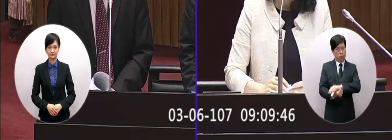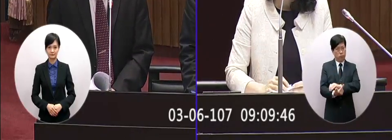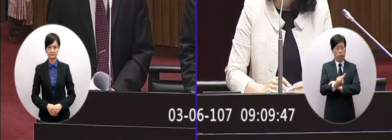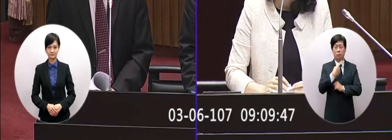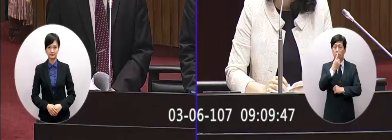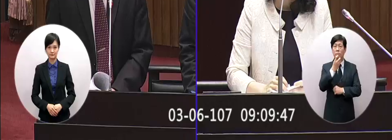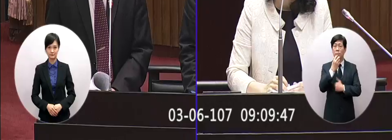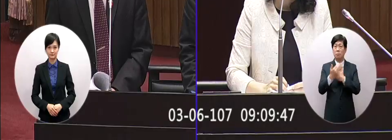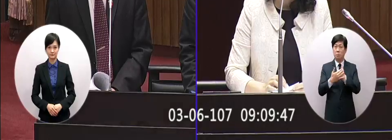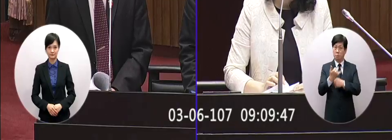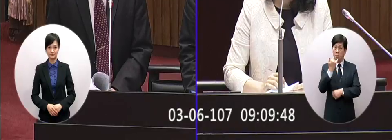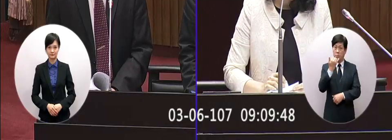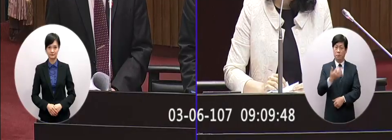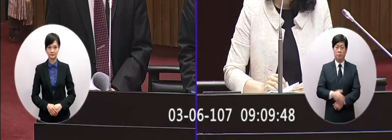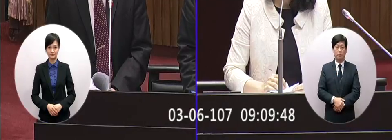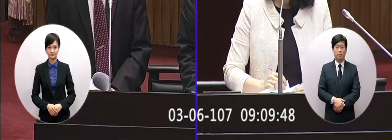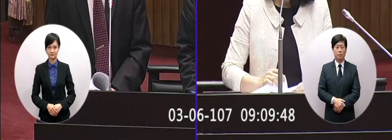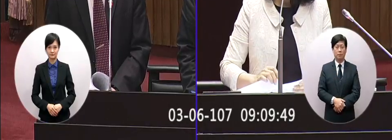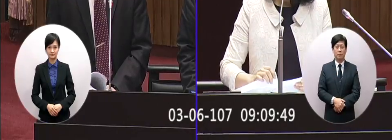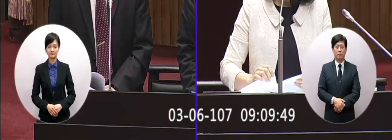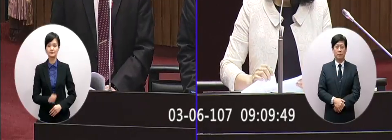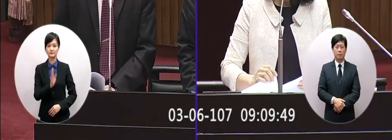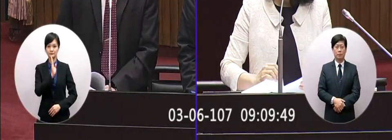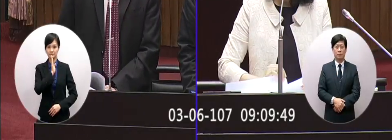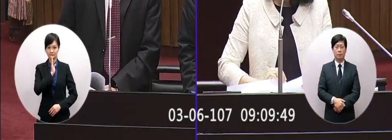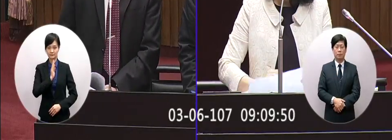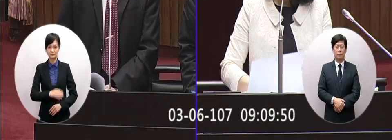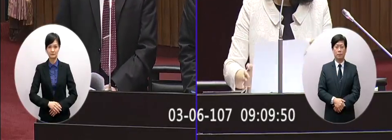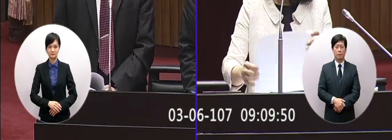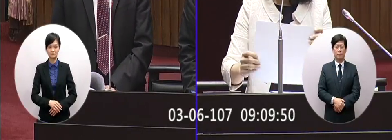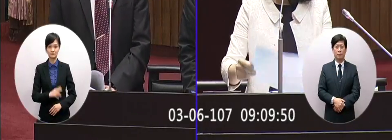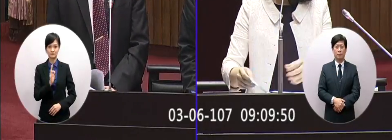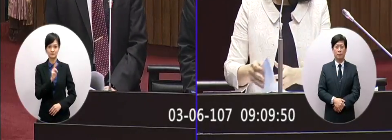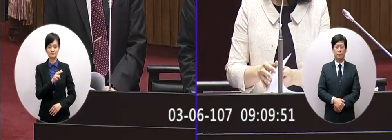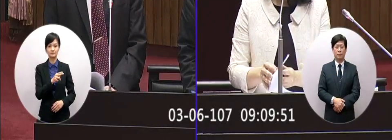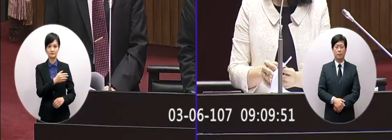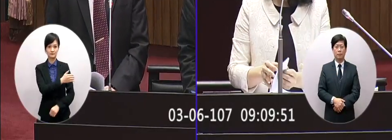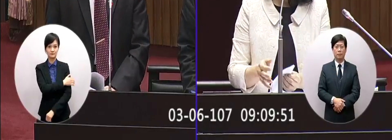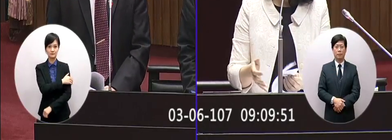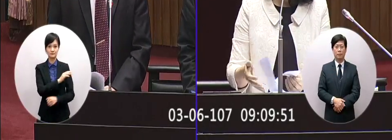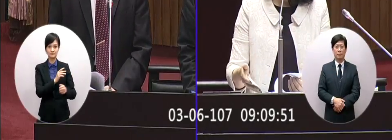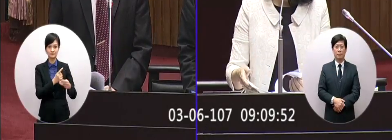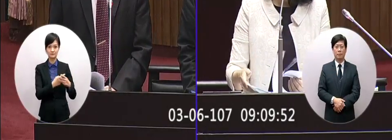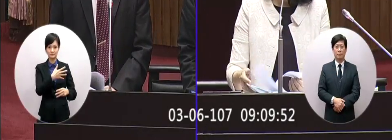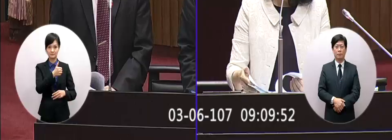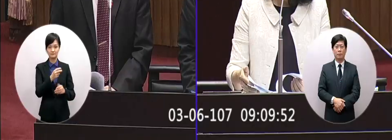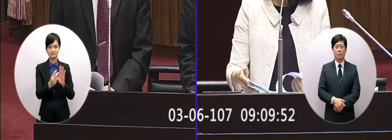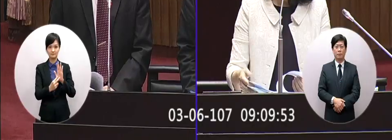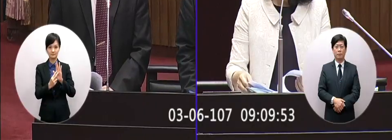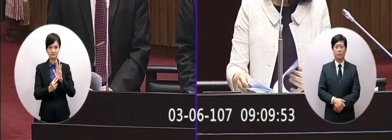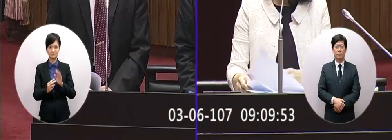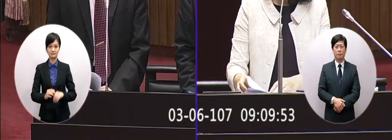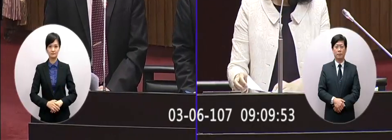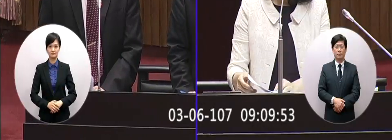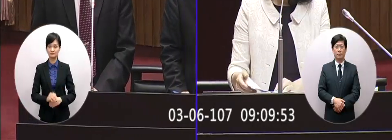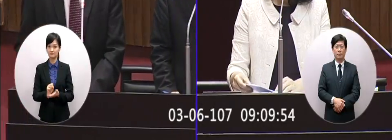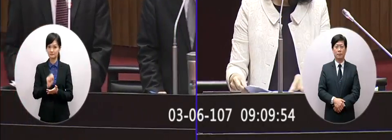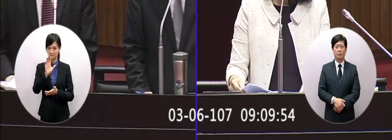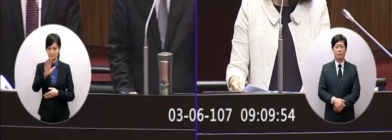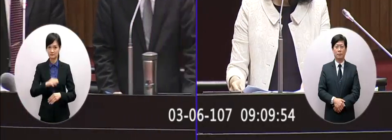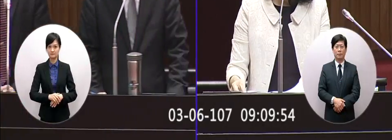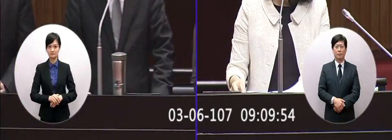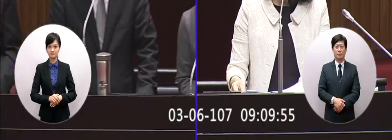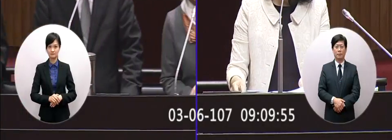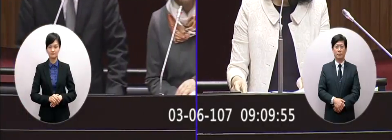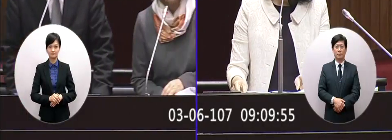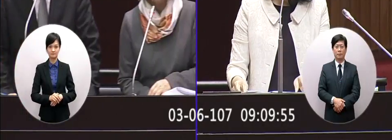要中央来协助，可以吗？ 是，我请那个陈主委跟你说明了。 跟学员报告一下，其实在我们第四次的